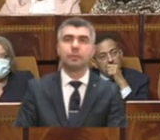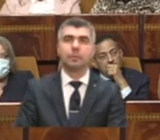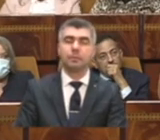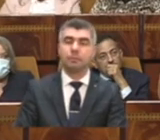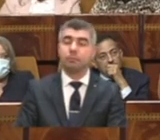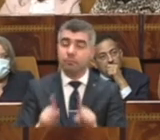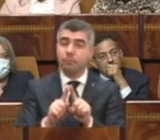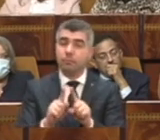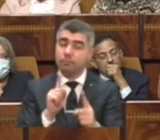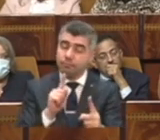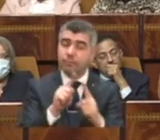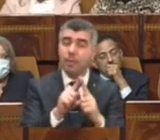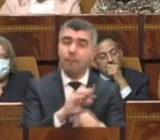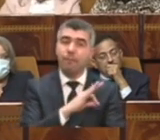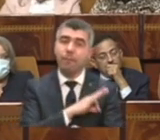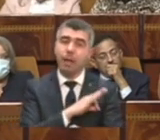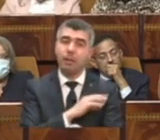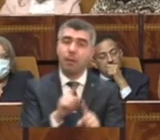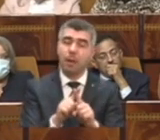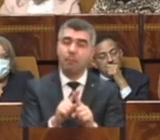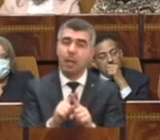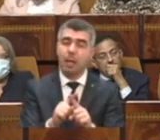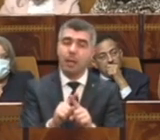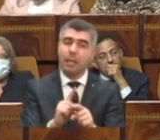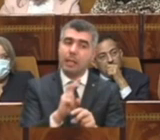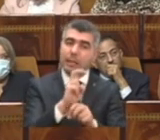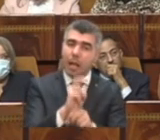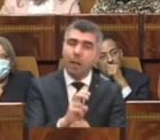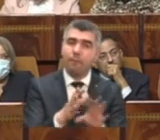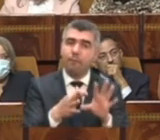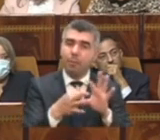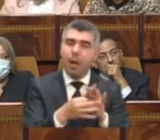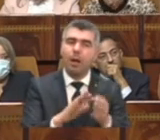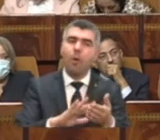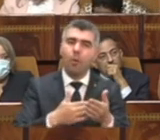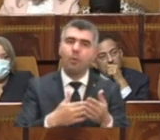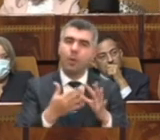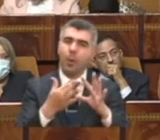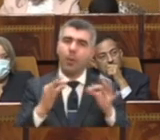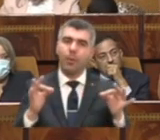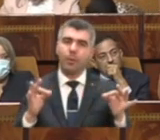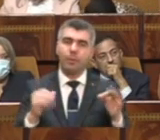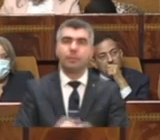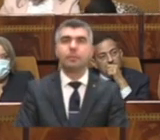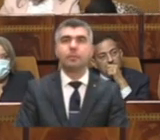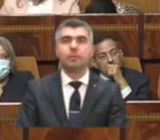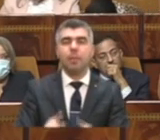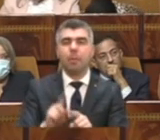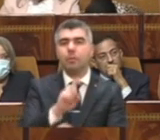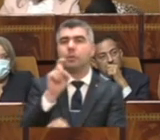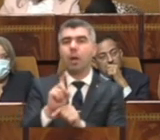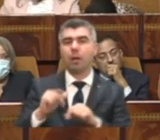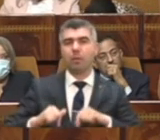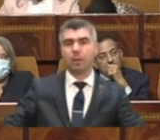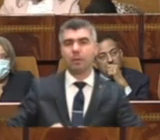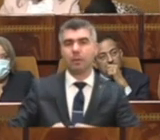يعني تمكين المستفيدين من الحصول على قروض إلى آخره إلى آخره. وبالتالي نسألكم السيدة الوزيرة، ماذا تنوون